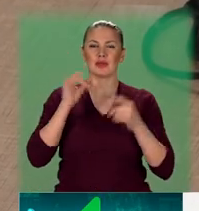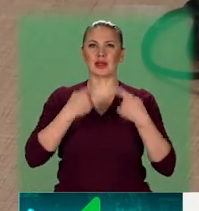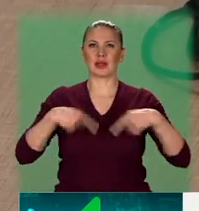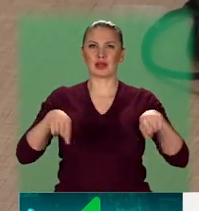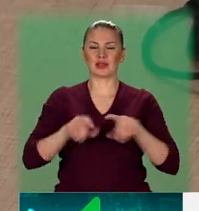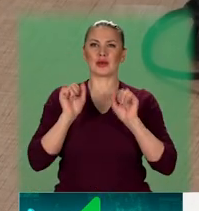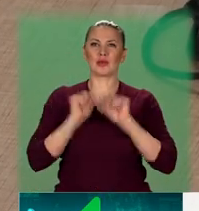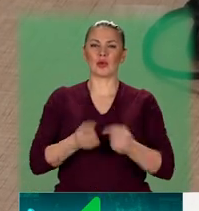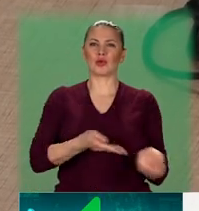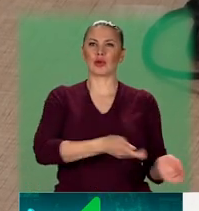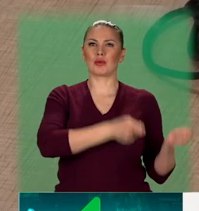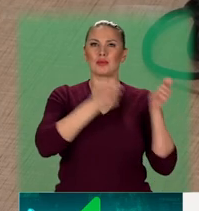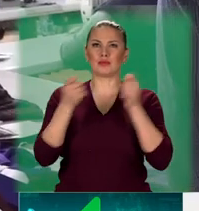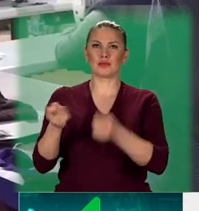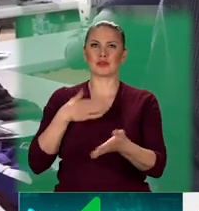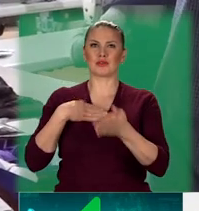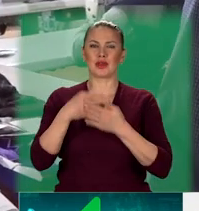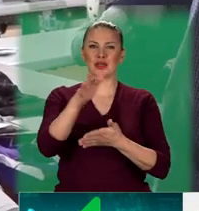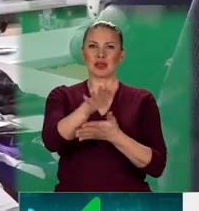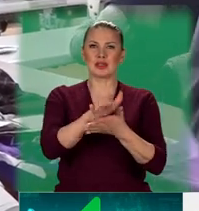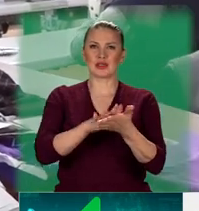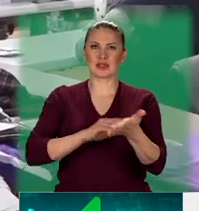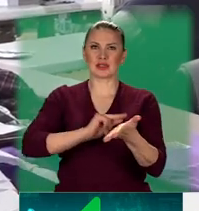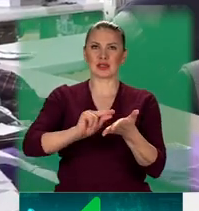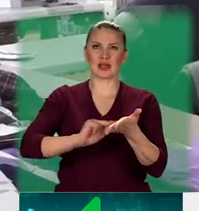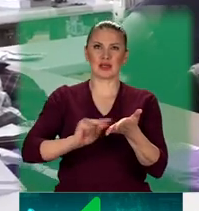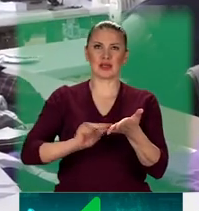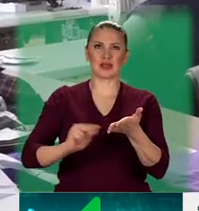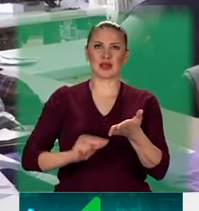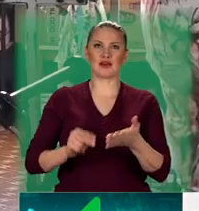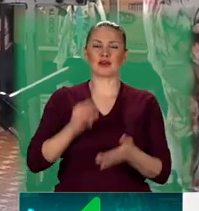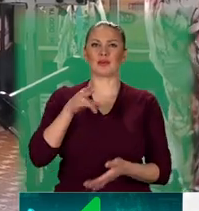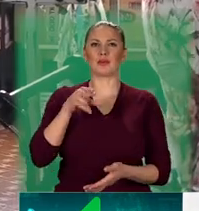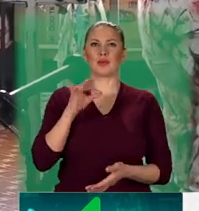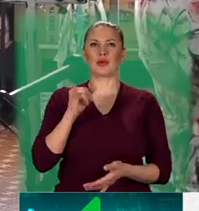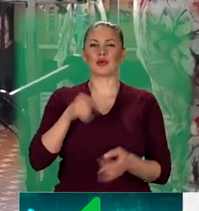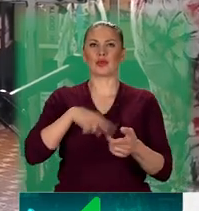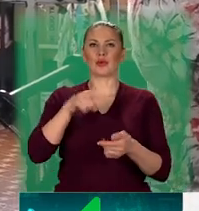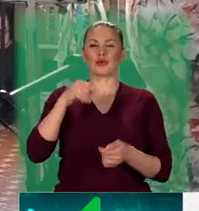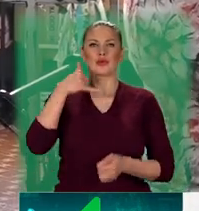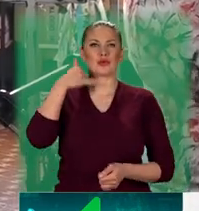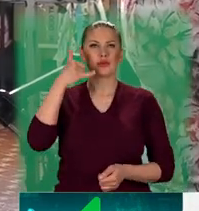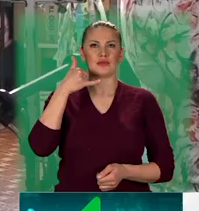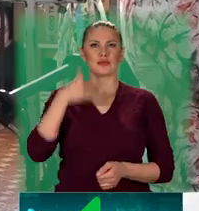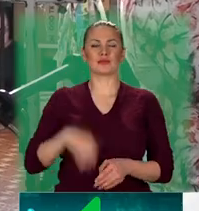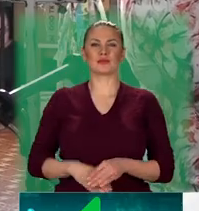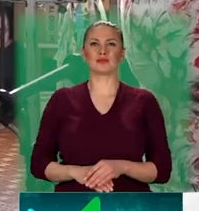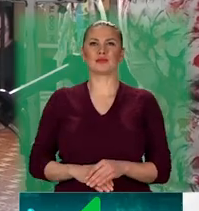могут оставить заявки на пошив масок по номеру телефона, который вы видите на своих экранах. Надежда Кобзева, телекомпания